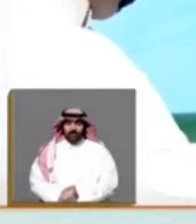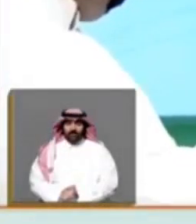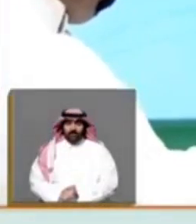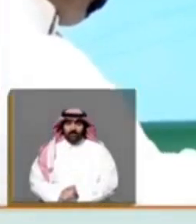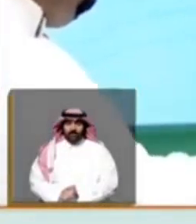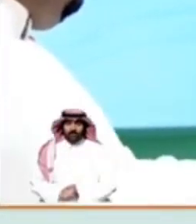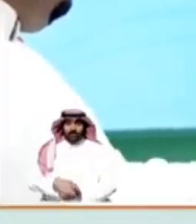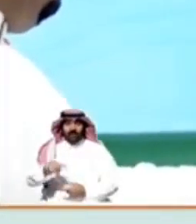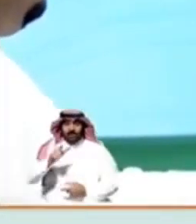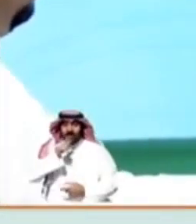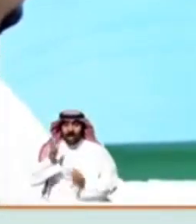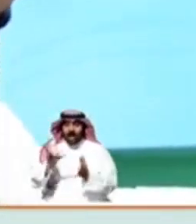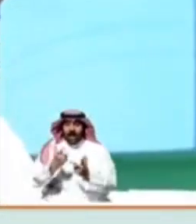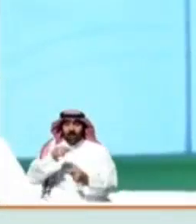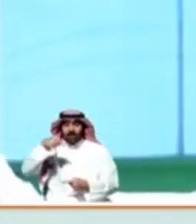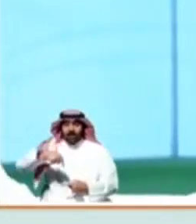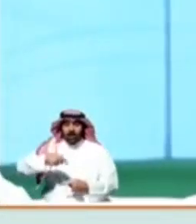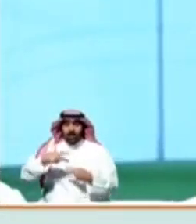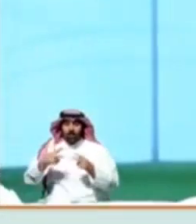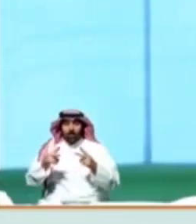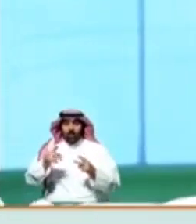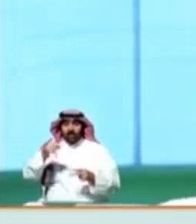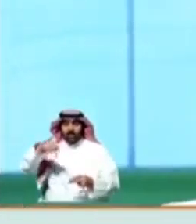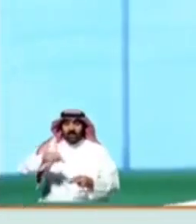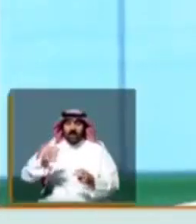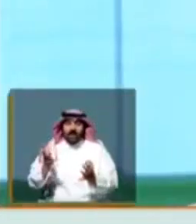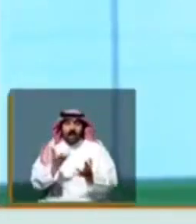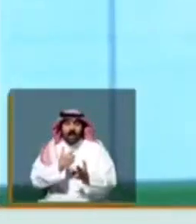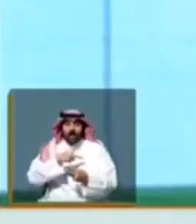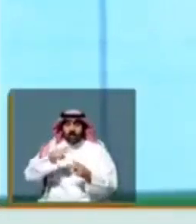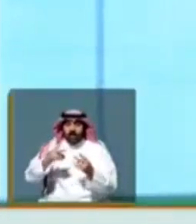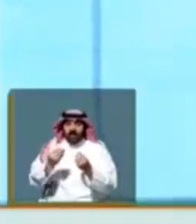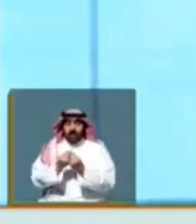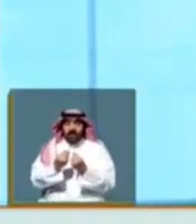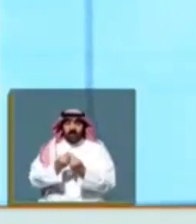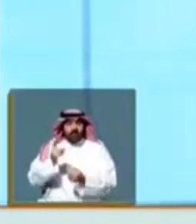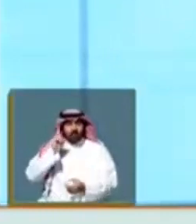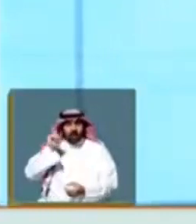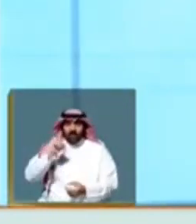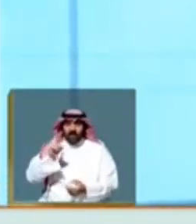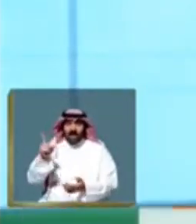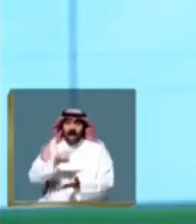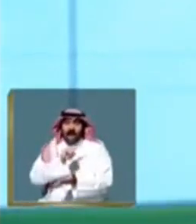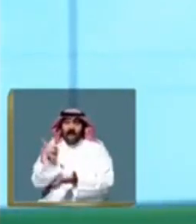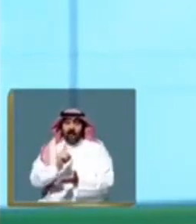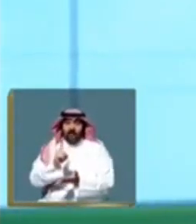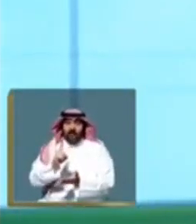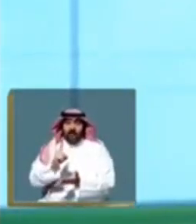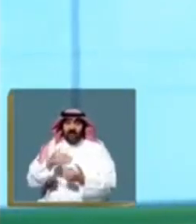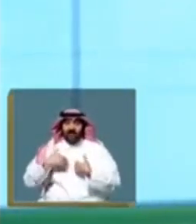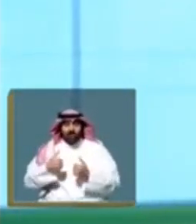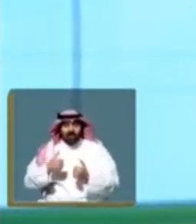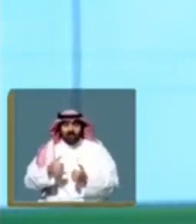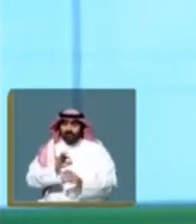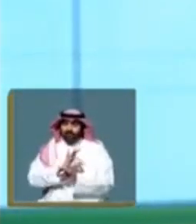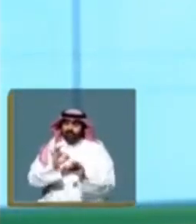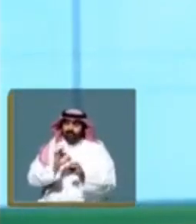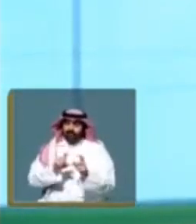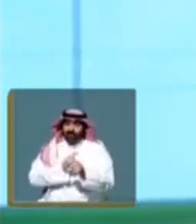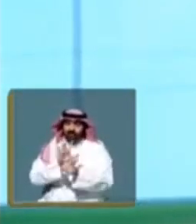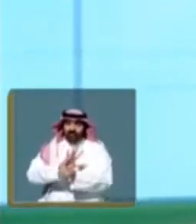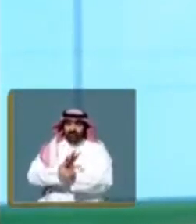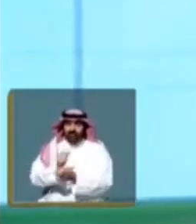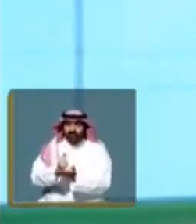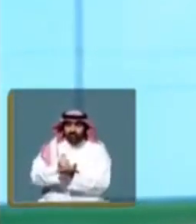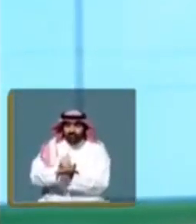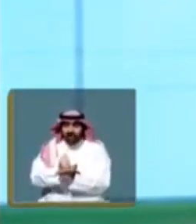الحقيقة الأرقام اللي موجودة اليوم، كل العالم لم نصل إلى مرحلة نطمئن تماما من أن هذه الجائحة في مرحلة